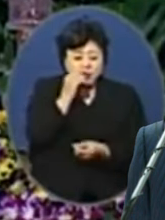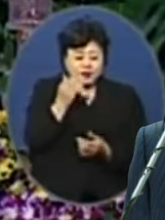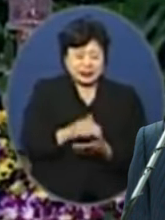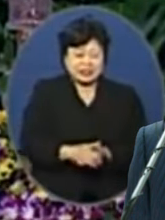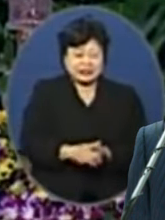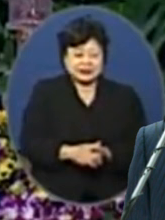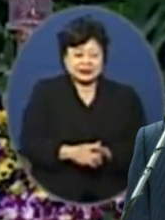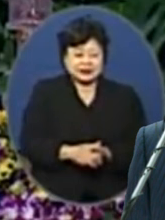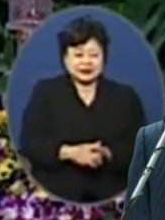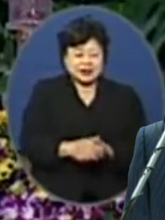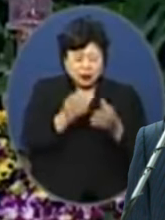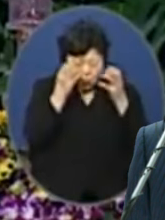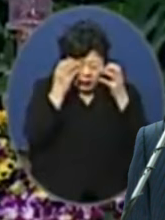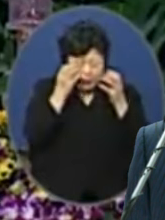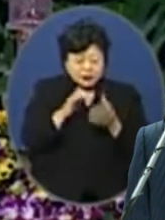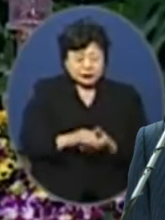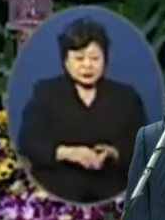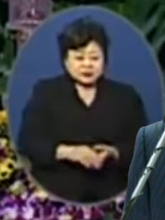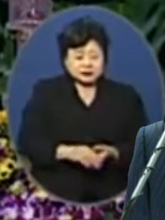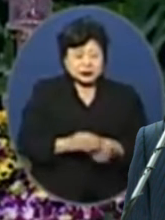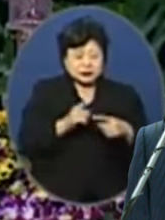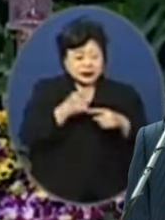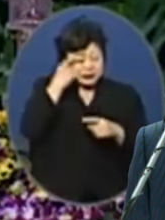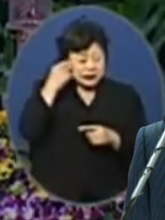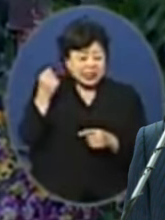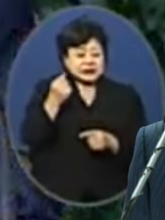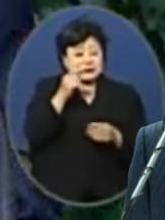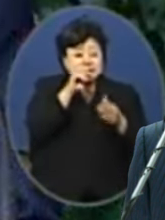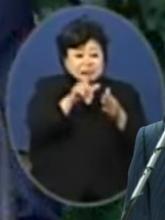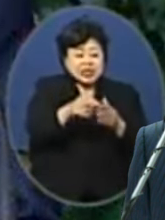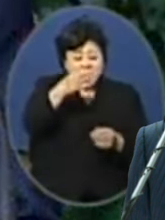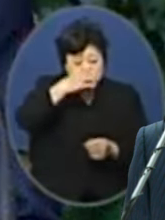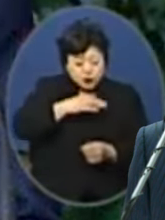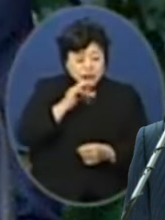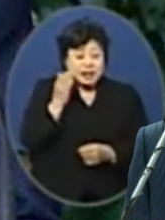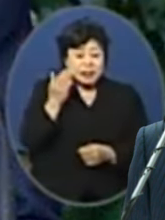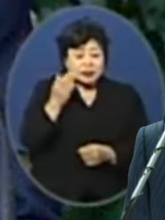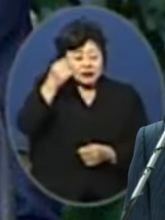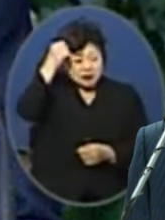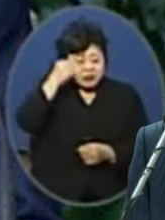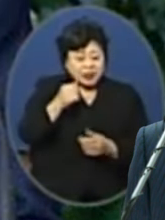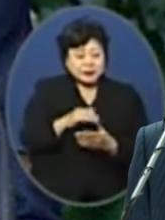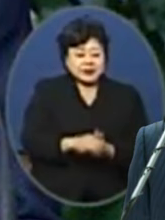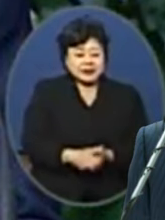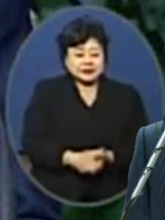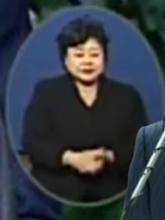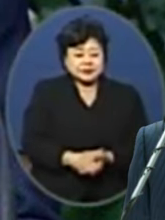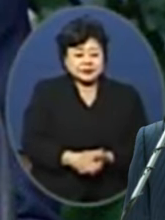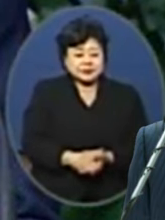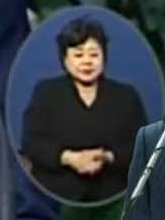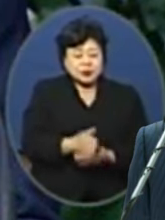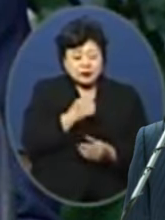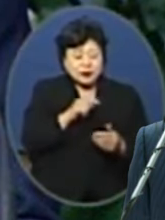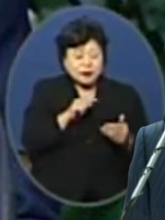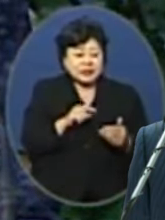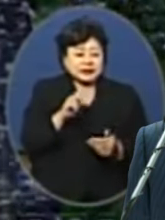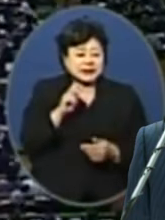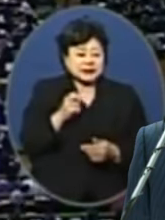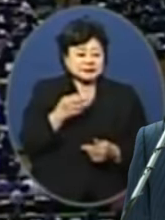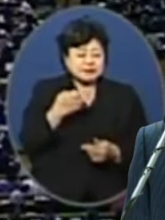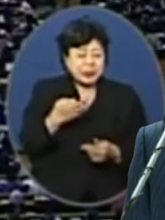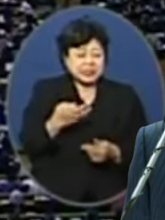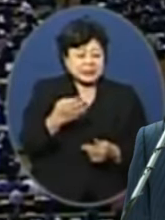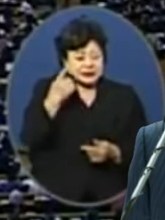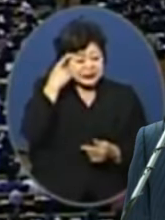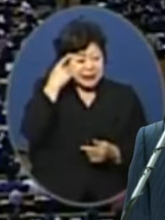되었나이다 고난은 긍정적인 태도를 취하면 유익이 된다는 것을 잊지 말아야 되는 것입니다 아멘 로마서 8장 18절에 생